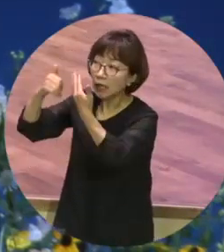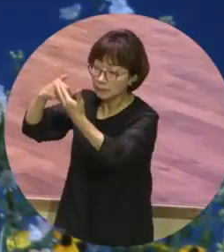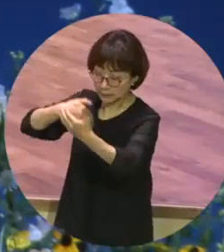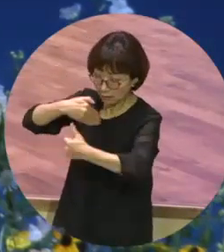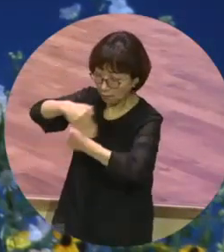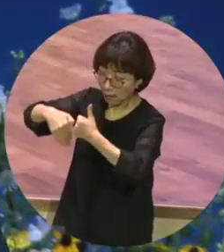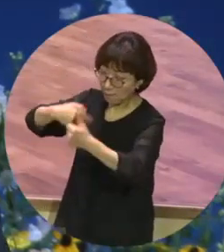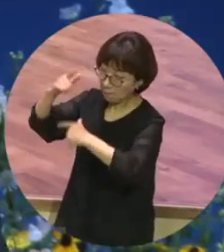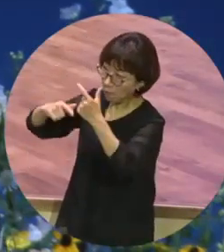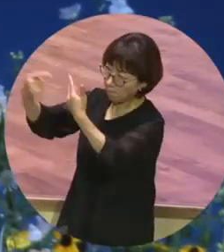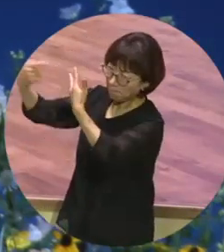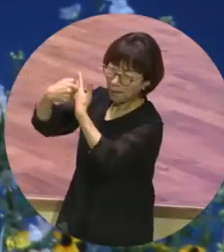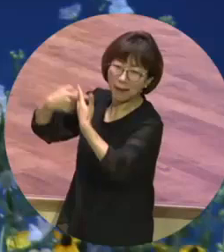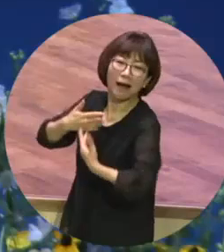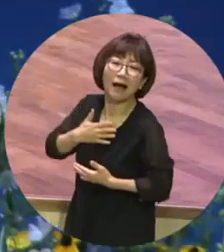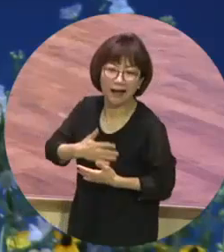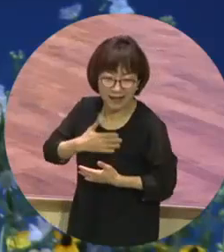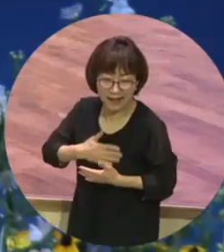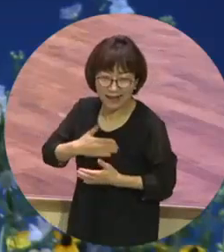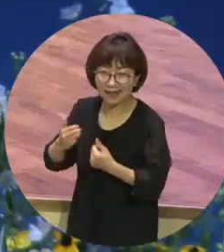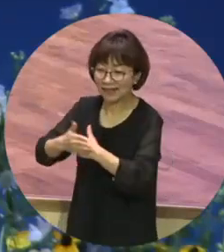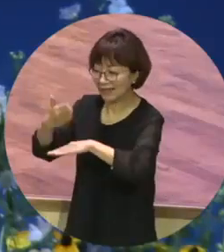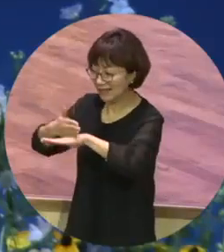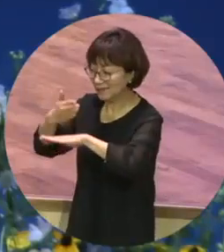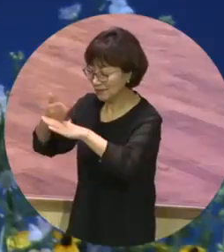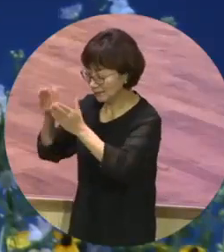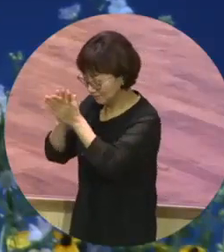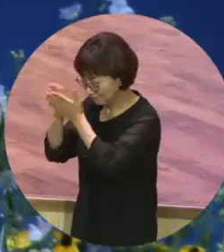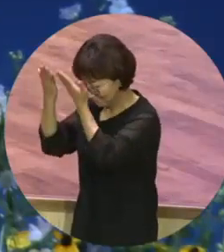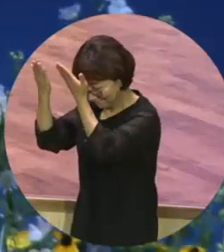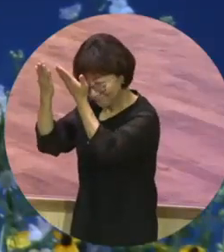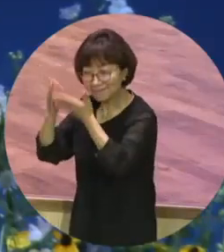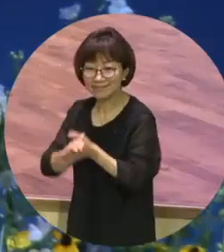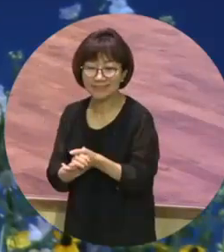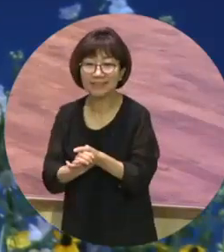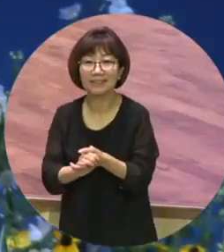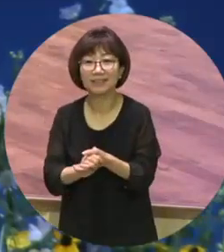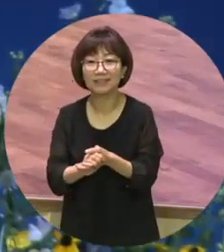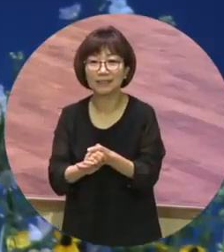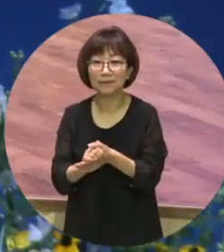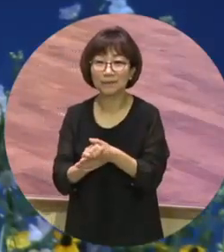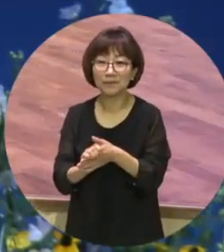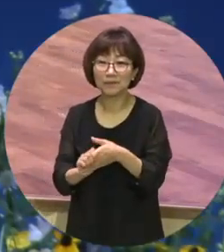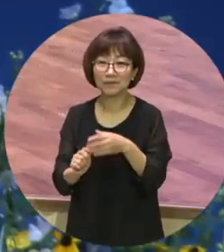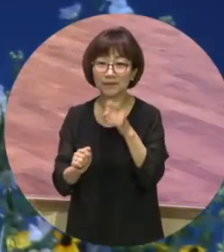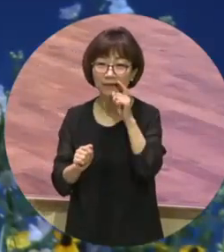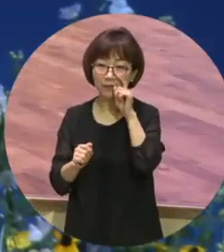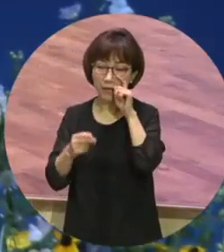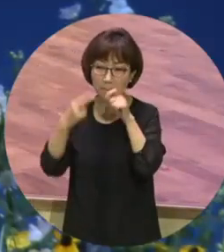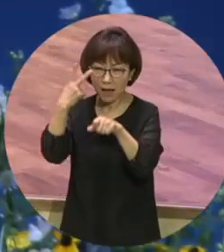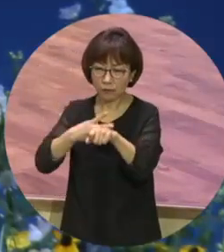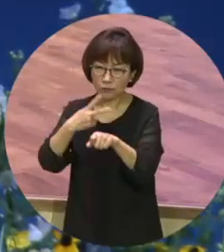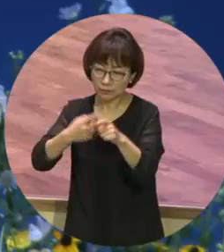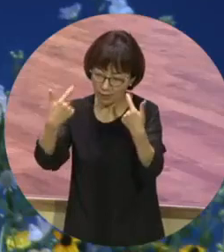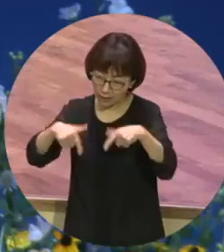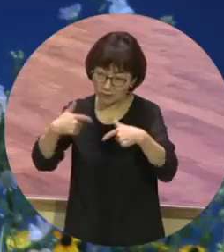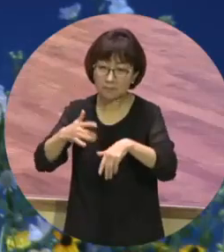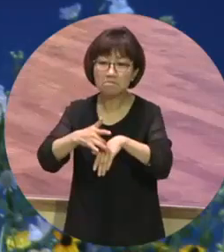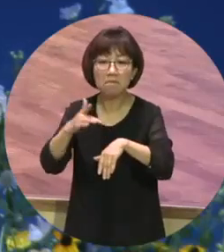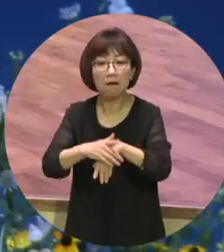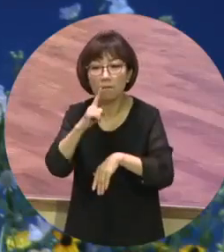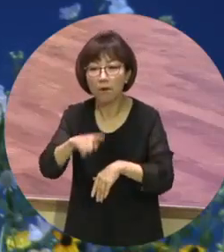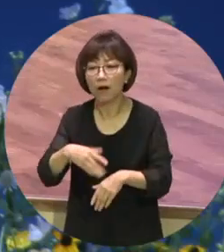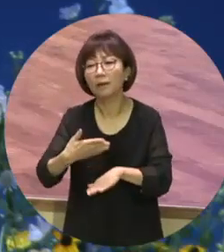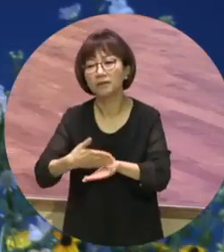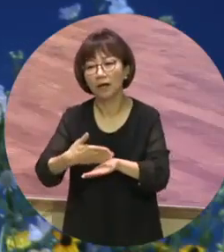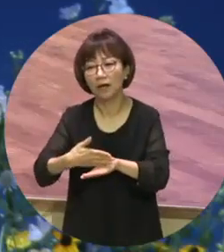사도 바울은 우리와 영적 삶 자체가 모든 것이 뭐야? 다르죠? 감사, 감사. 바울이